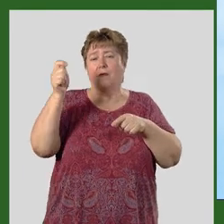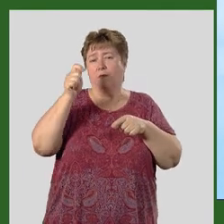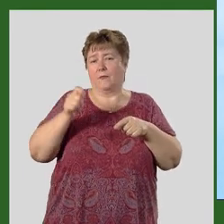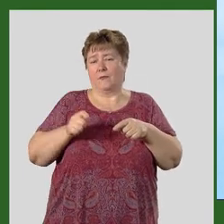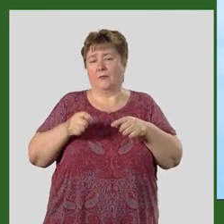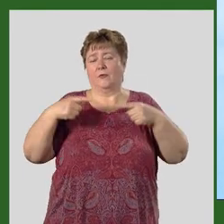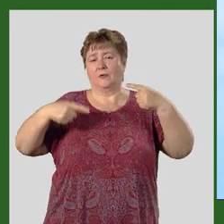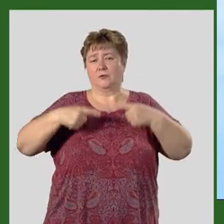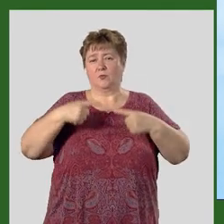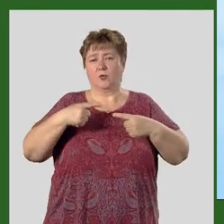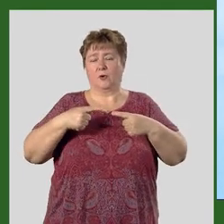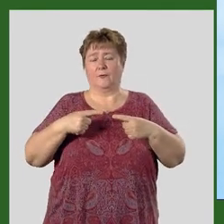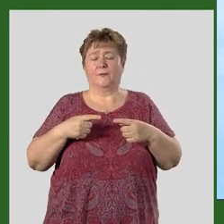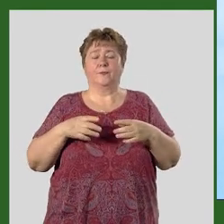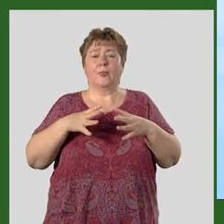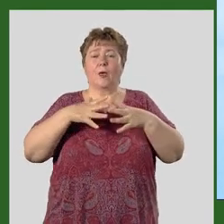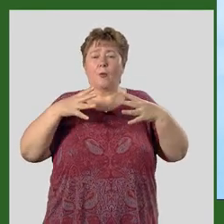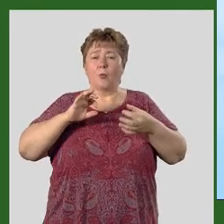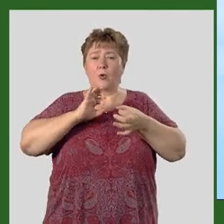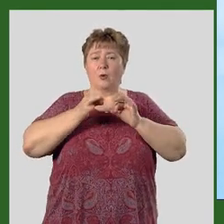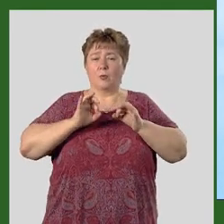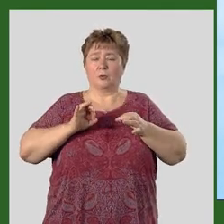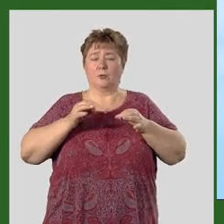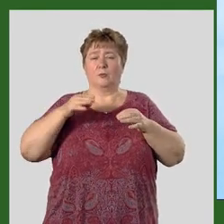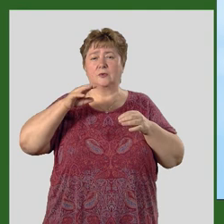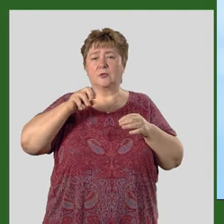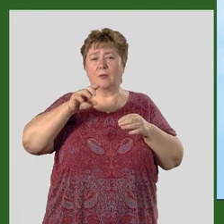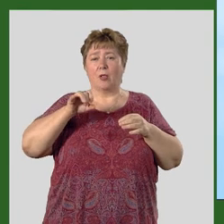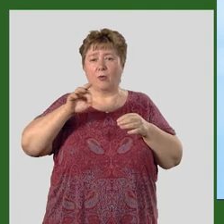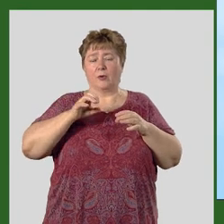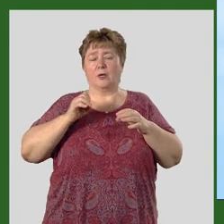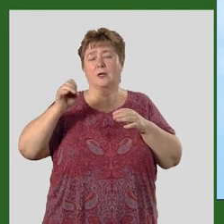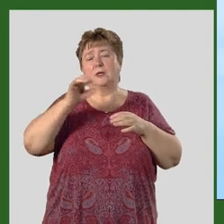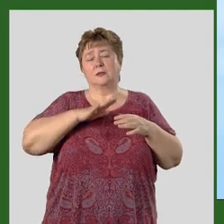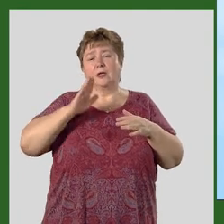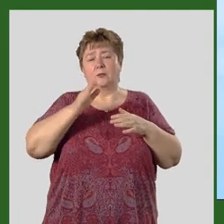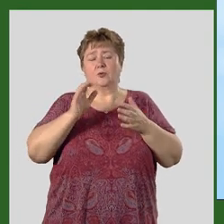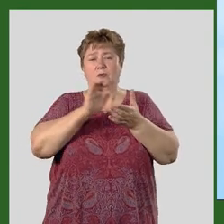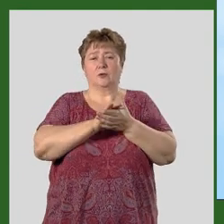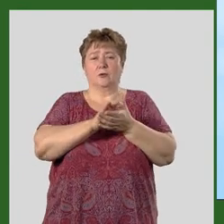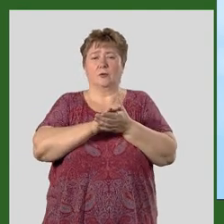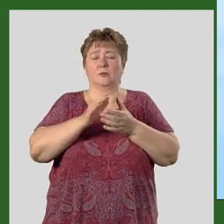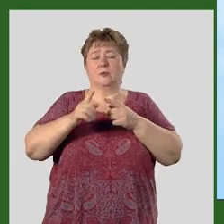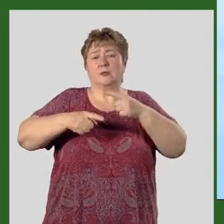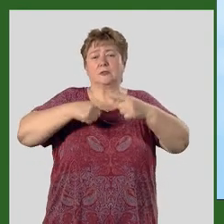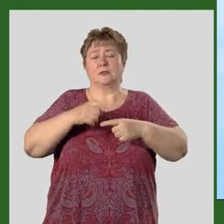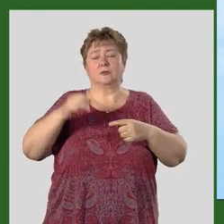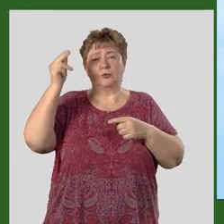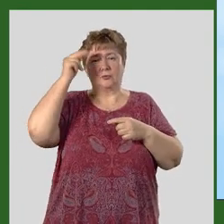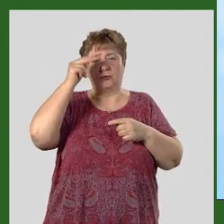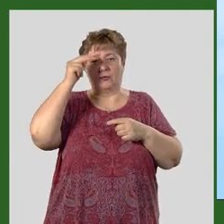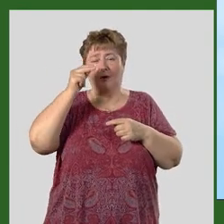вооруженных конфликтах. Более подробно с типологией стран мы будем знакомиться с вами на следующих